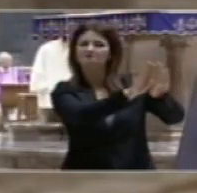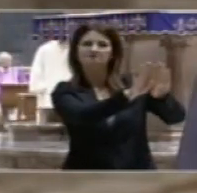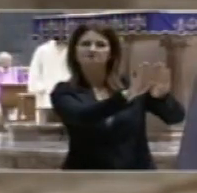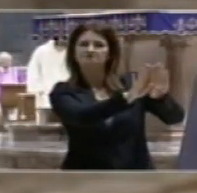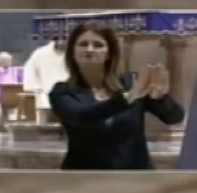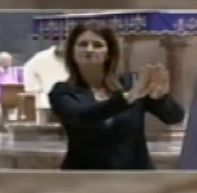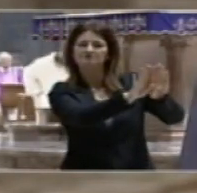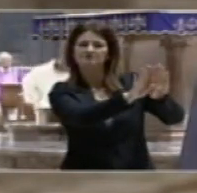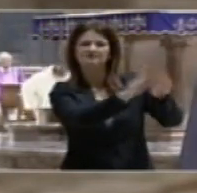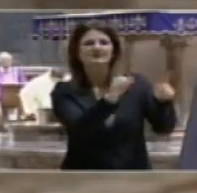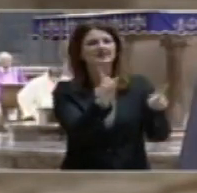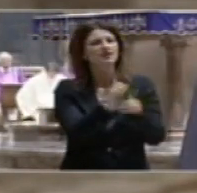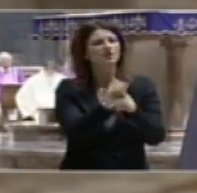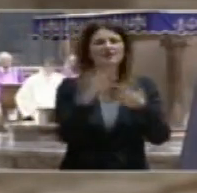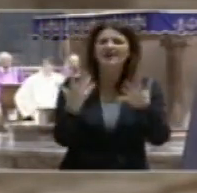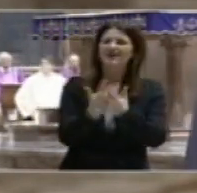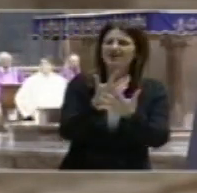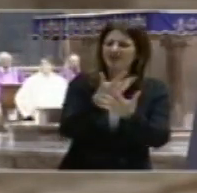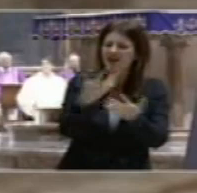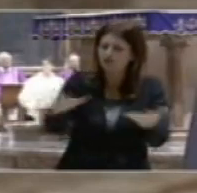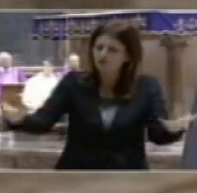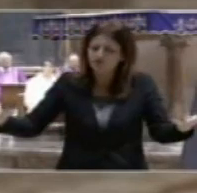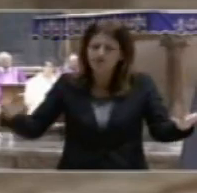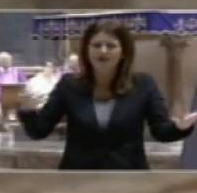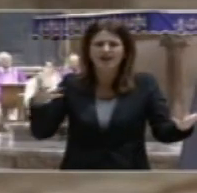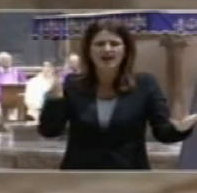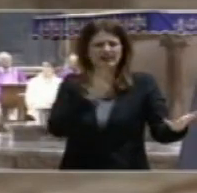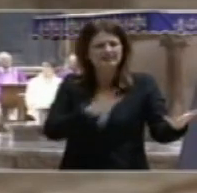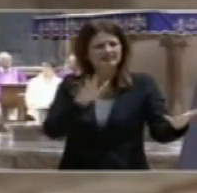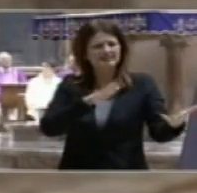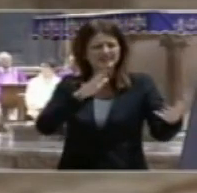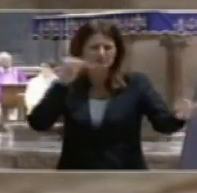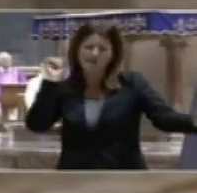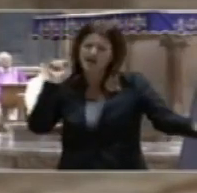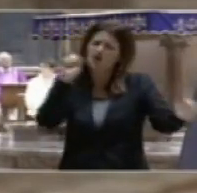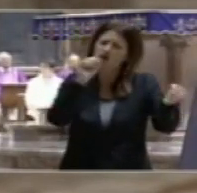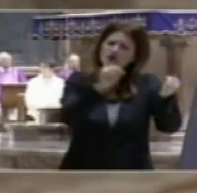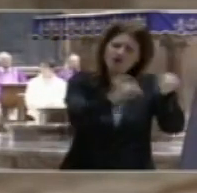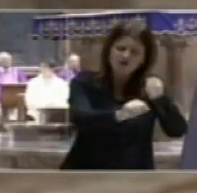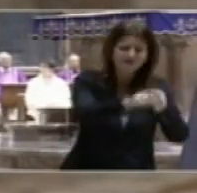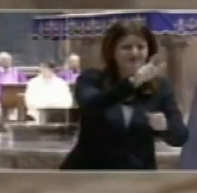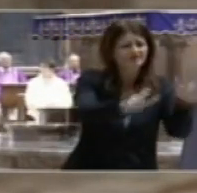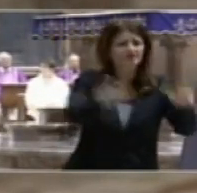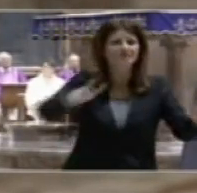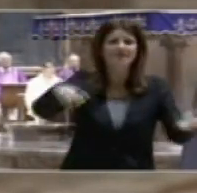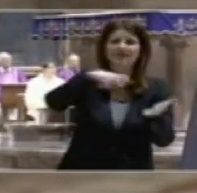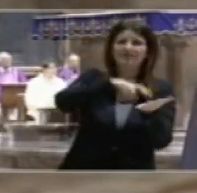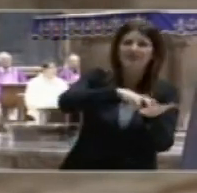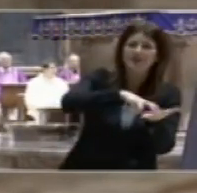L'infierire della natura sembra accanirsi contro i deboli e